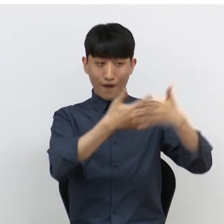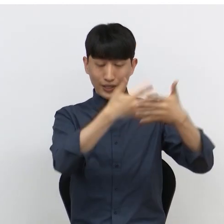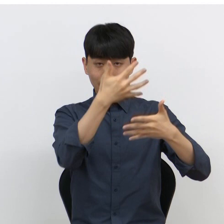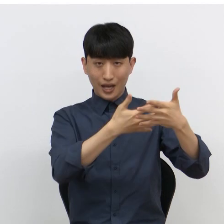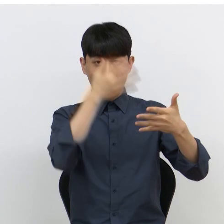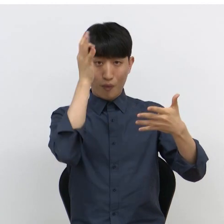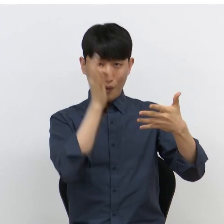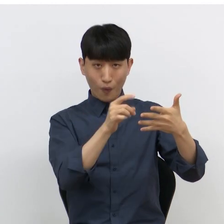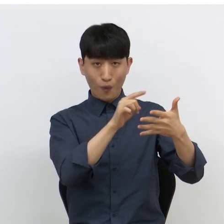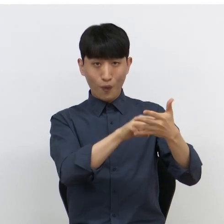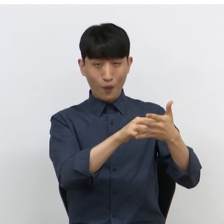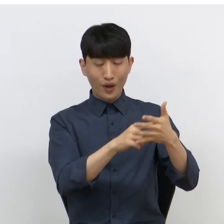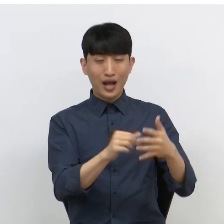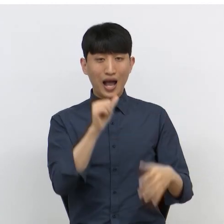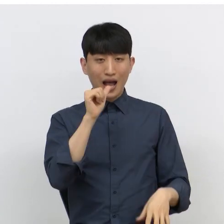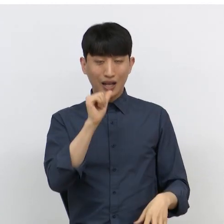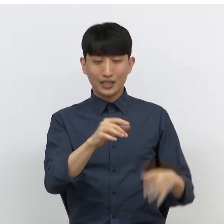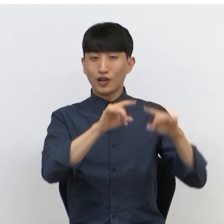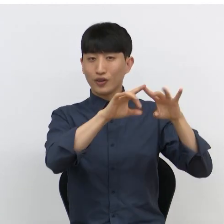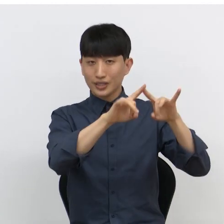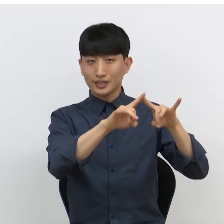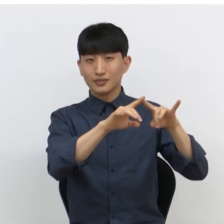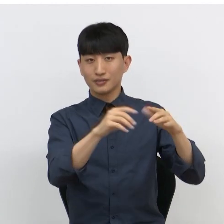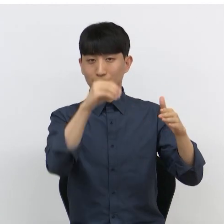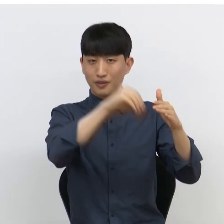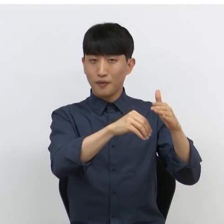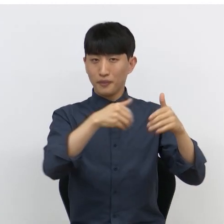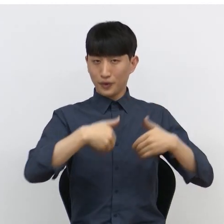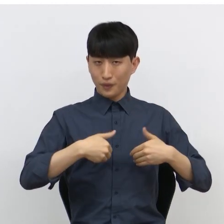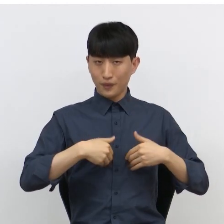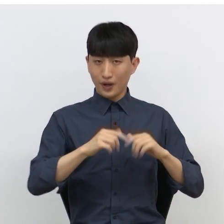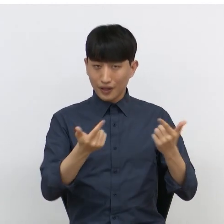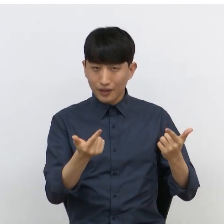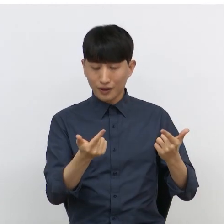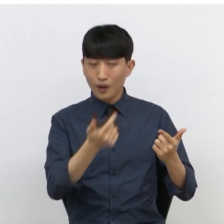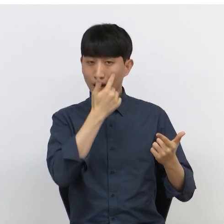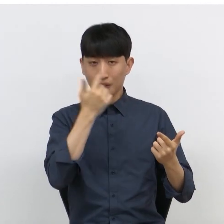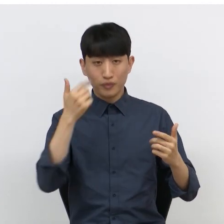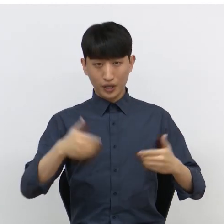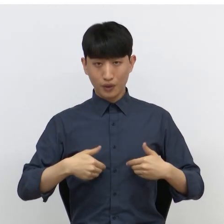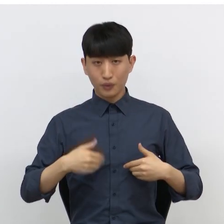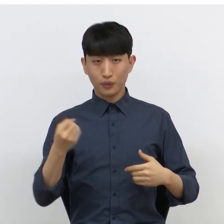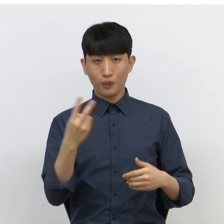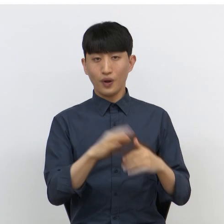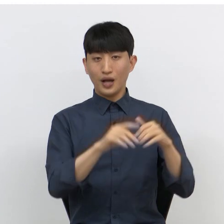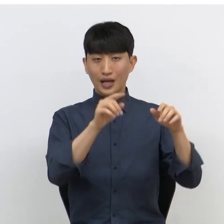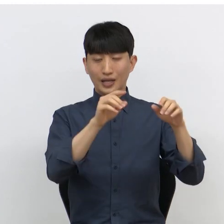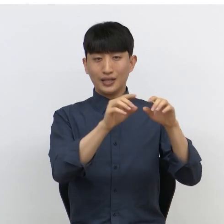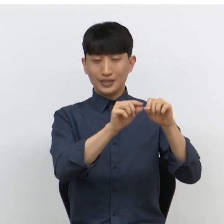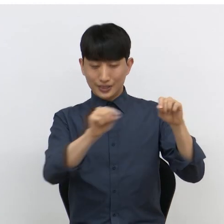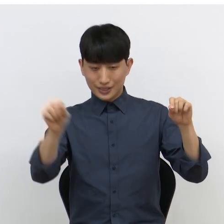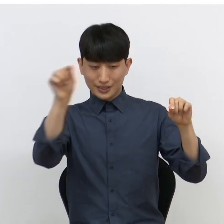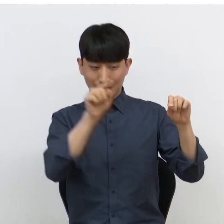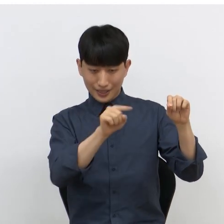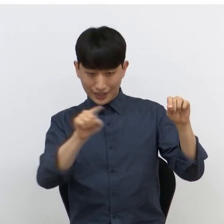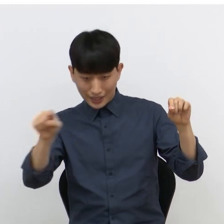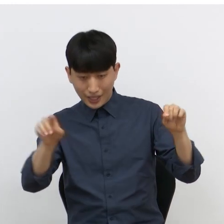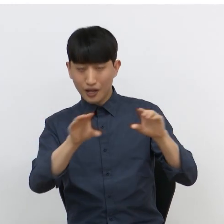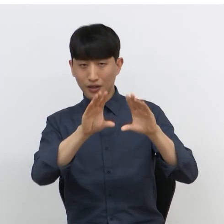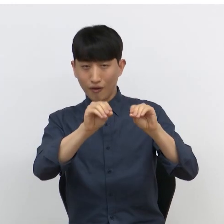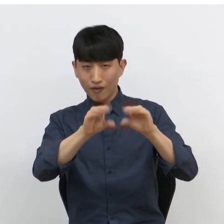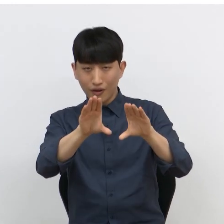전극의 삽입 여부를 파악하고, 필요하면 전극을 비활사시키는 것도 매핑하는 사람이 해야 되는 것 중에